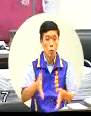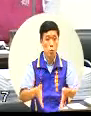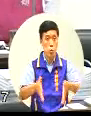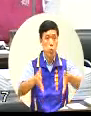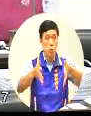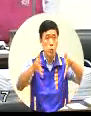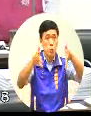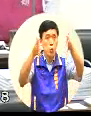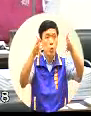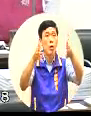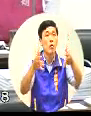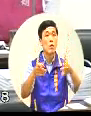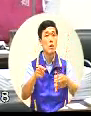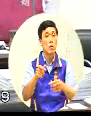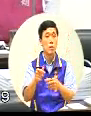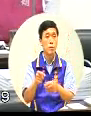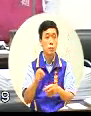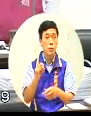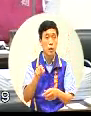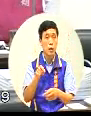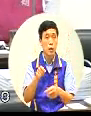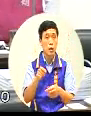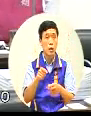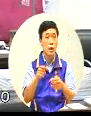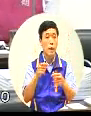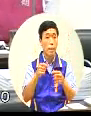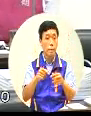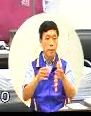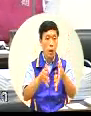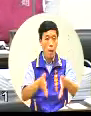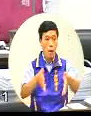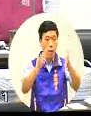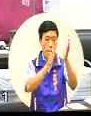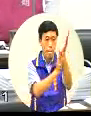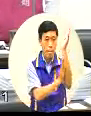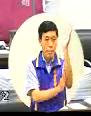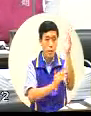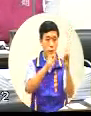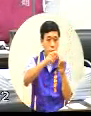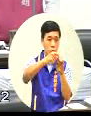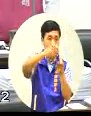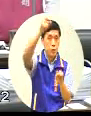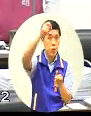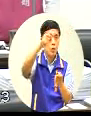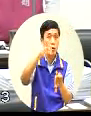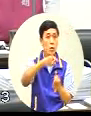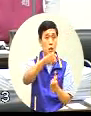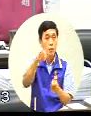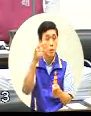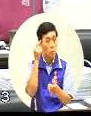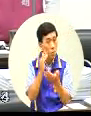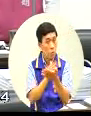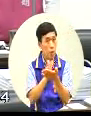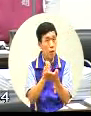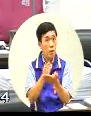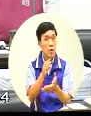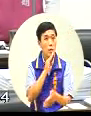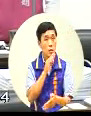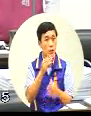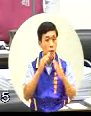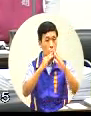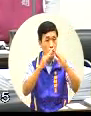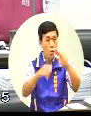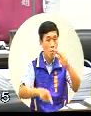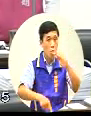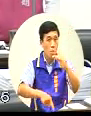对？大楼它因为拉皮的关系啊，那在你们的认定是属于新违建